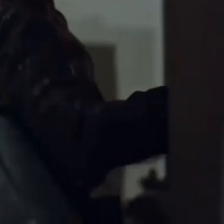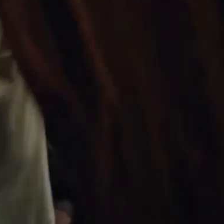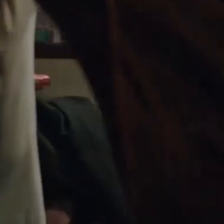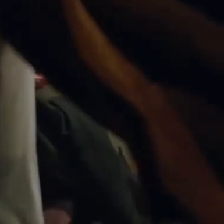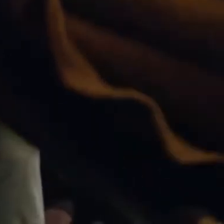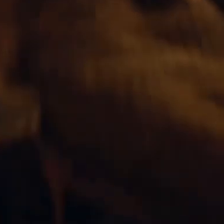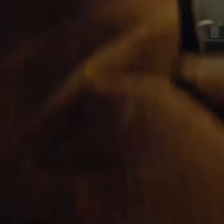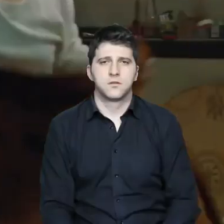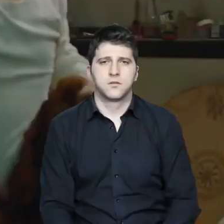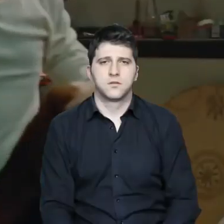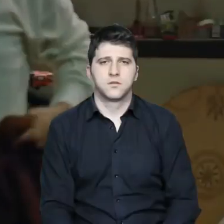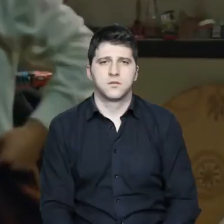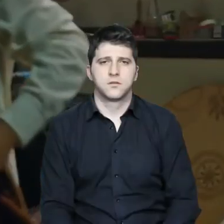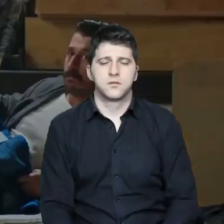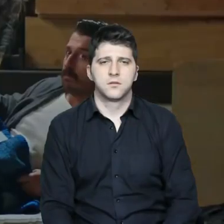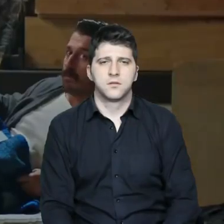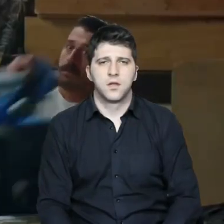Kapıyı iteleyip açtı.